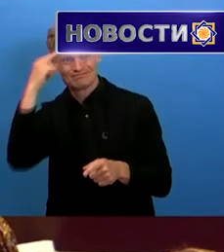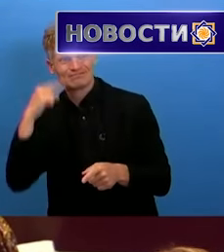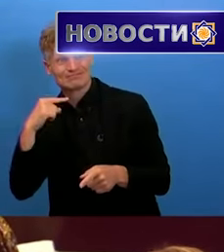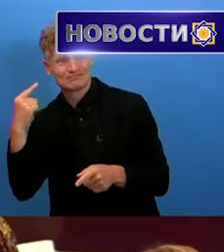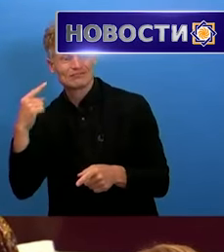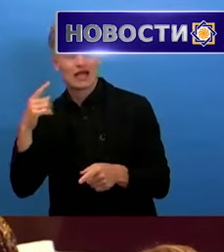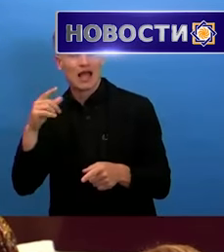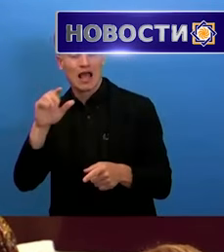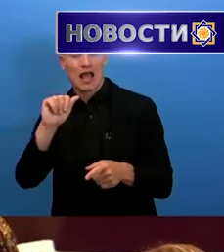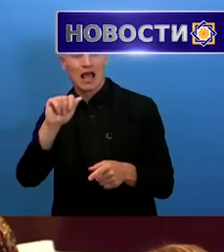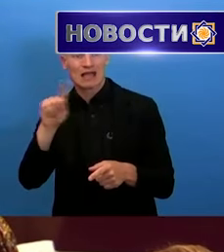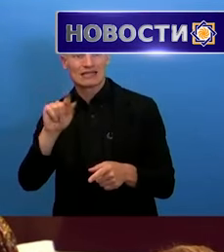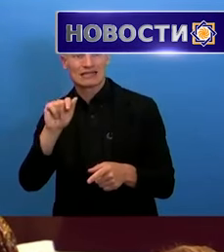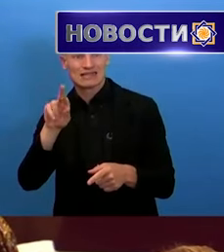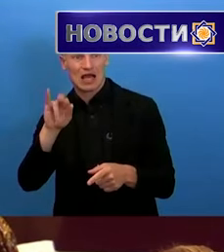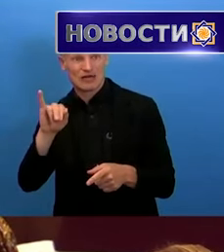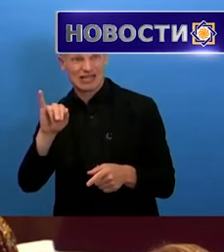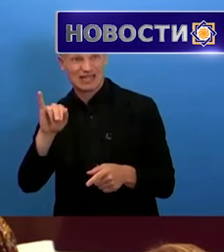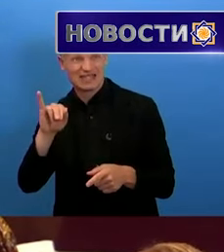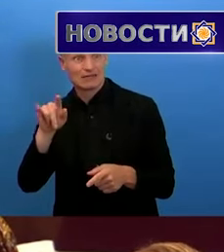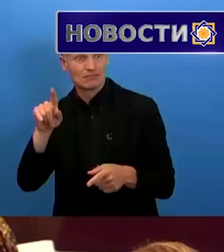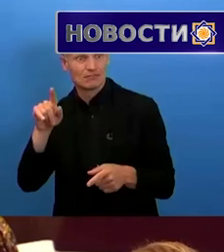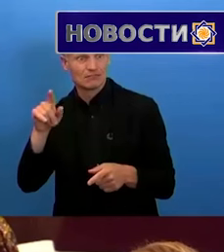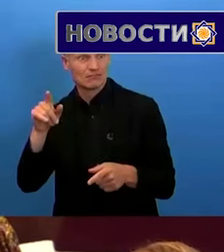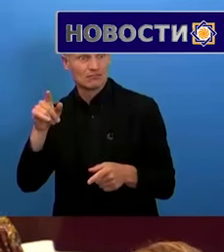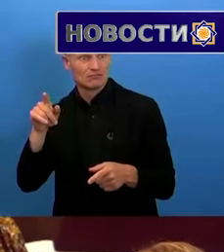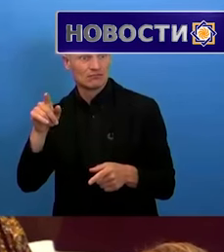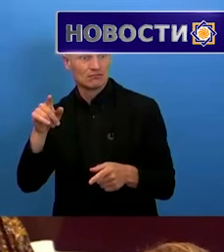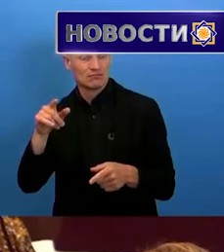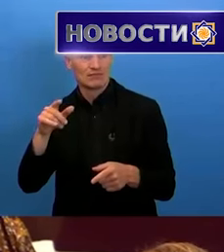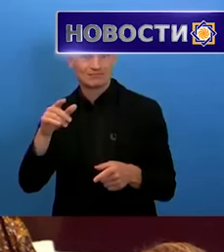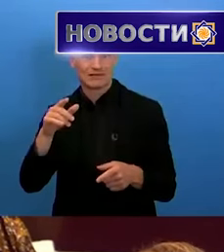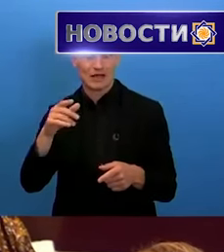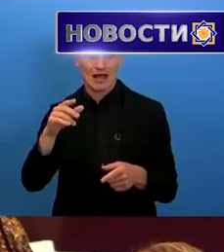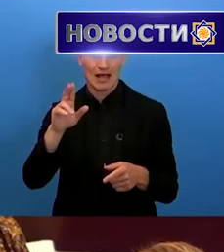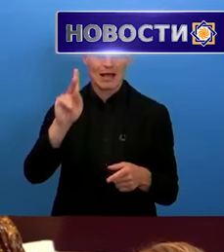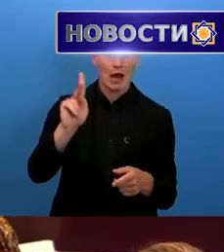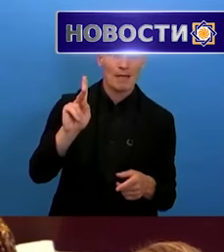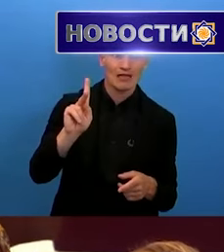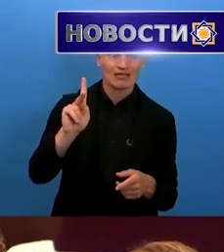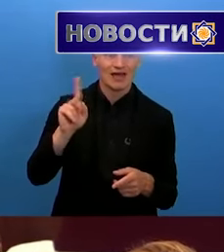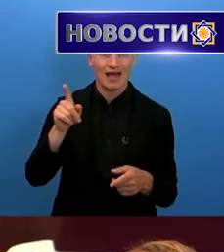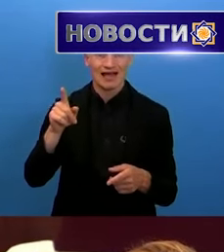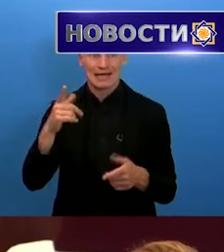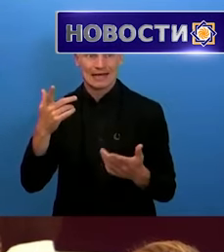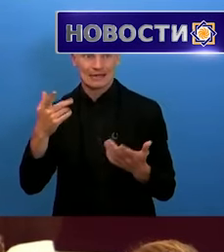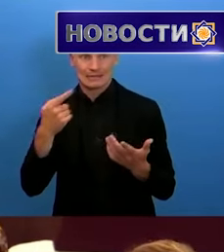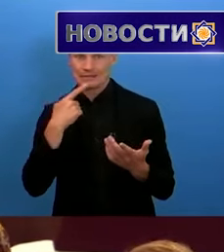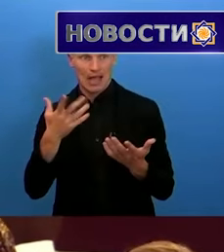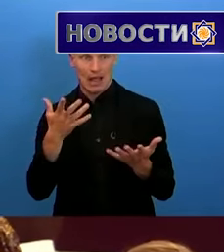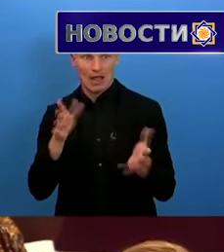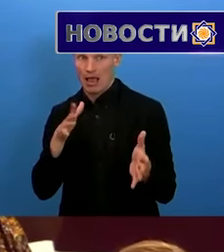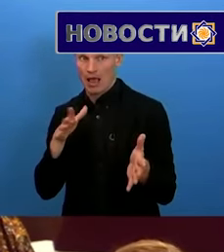через 2 месяца после моей жалобы, геноцидальные намерения трансформировались в преступление геноцида, что привело к